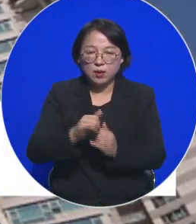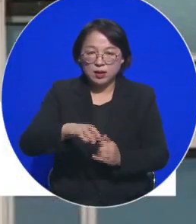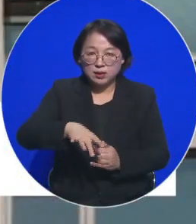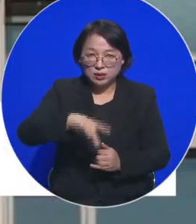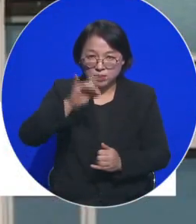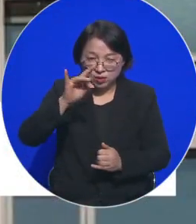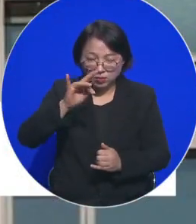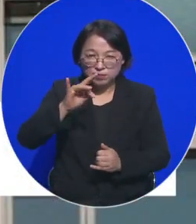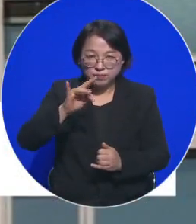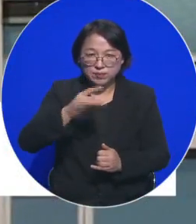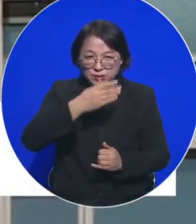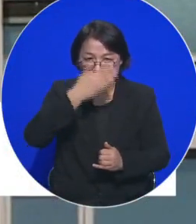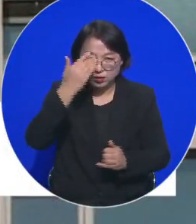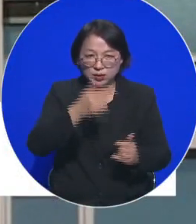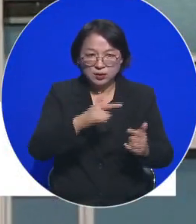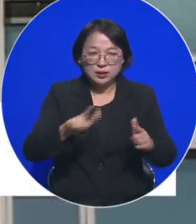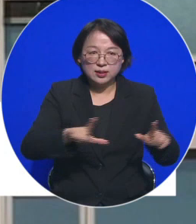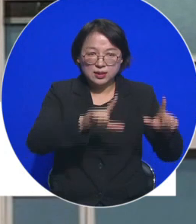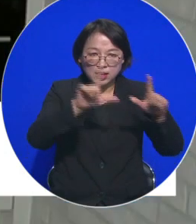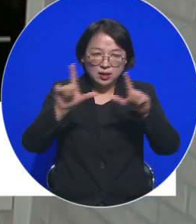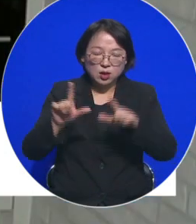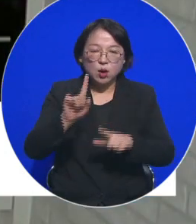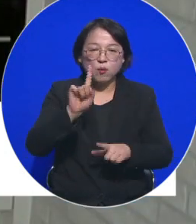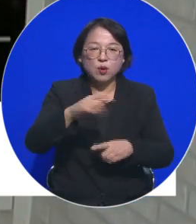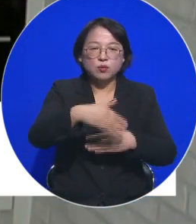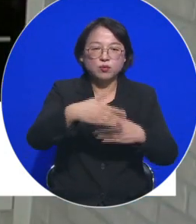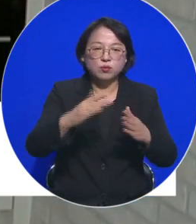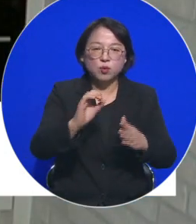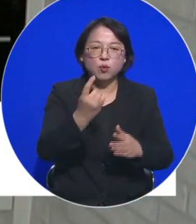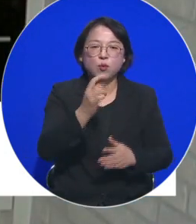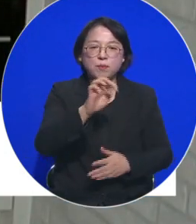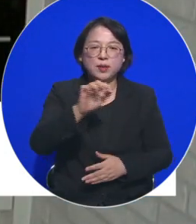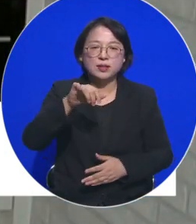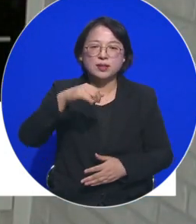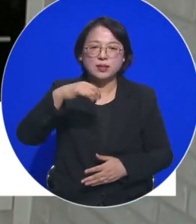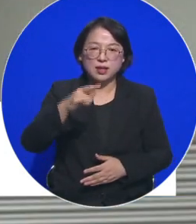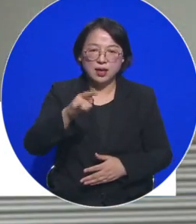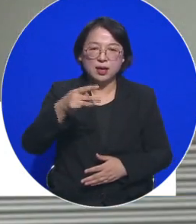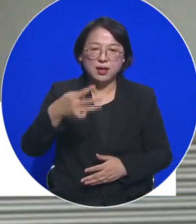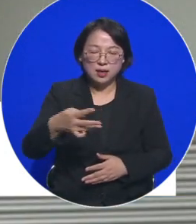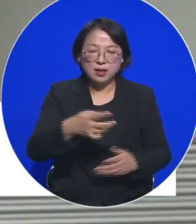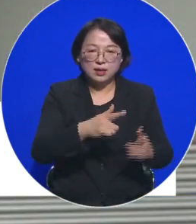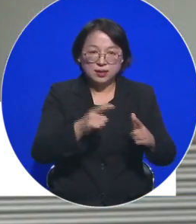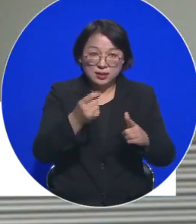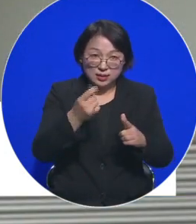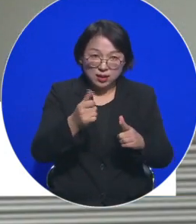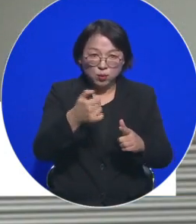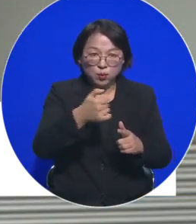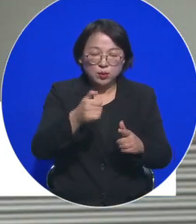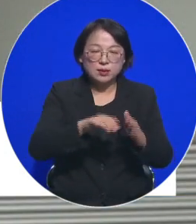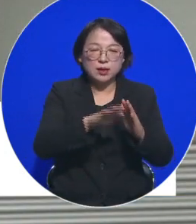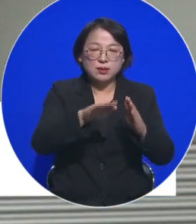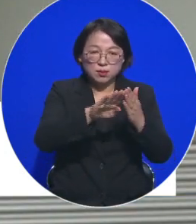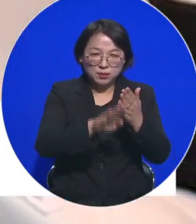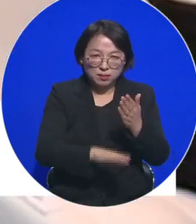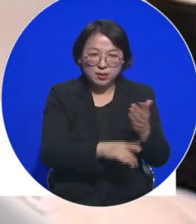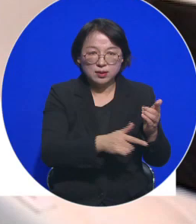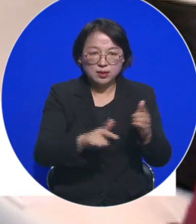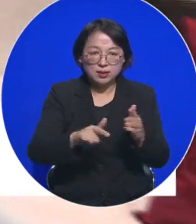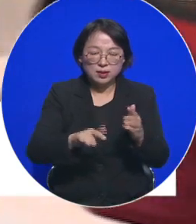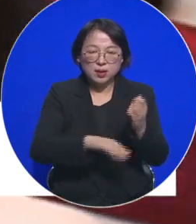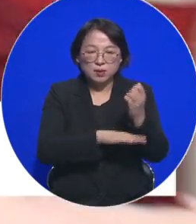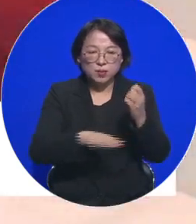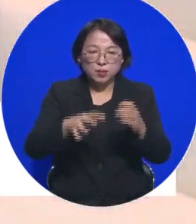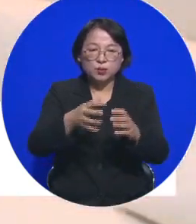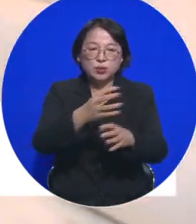거주하는 원룸과 오피스텔 등 관리 사각지대에 놓인 50세대 미만의 소규모 주택은 주택 임대차 표준 계약서의